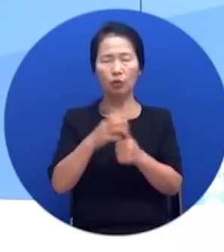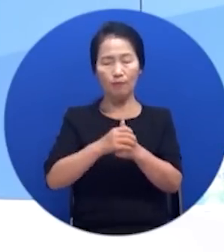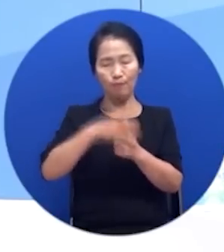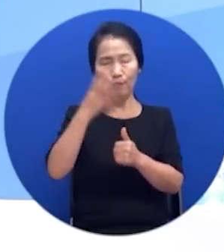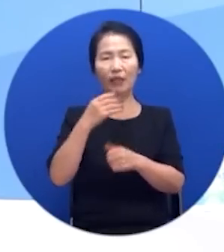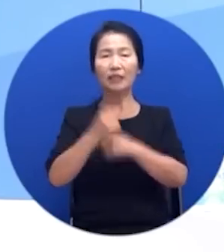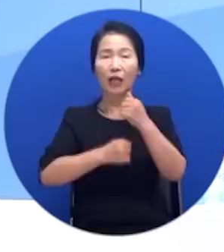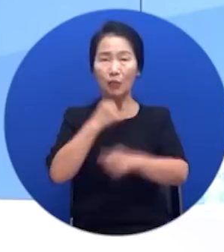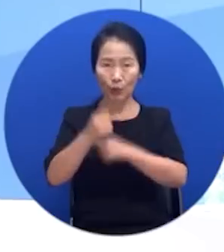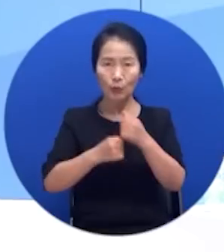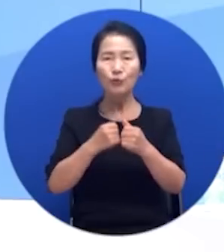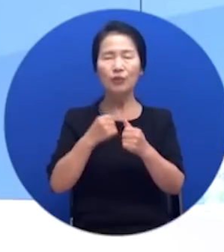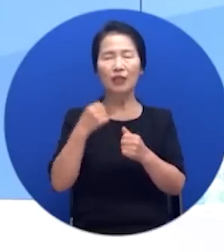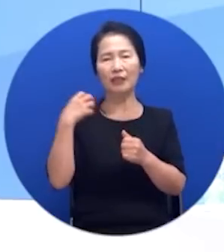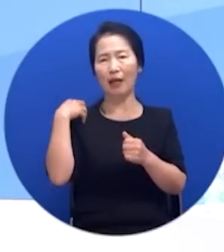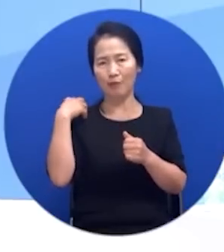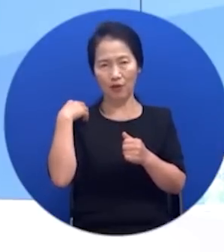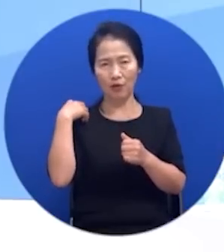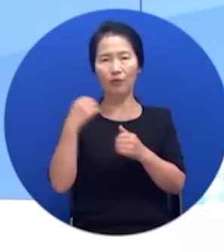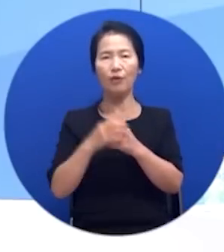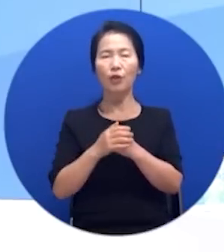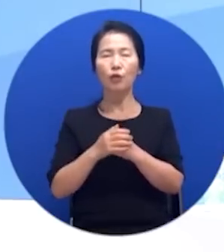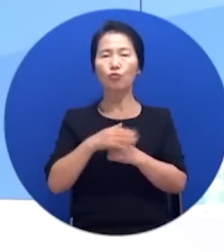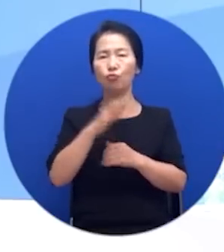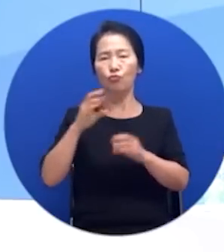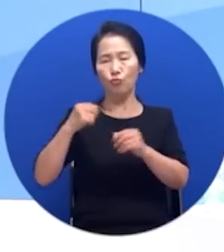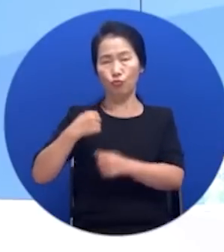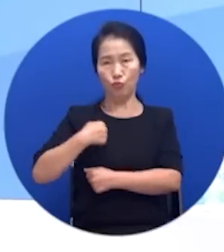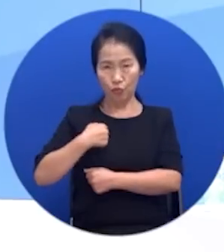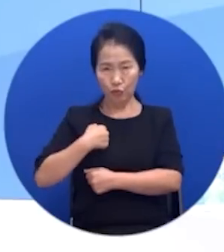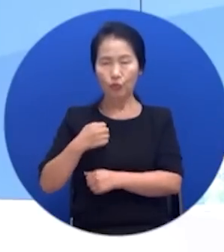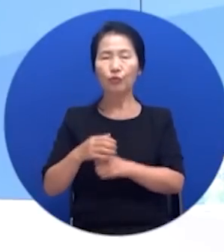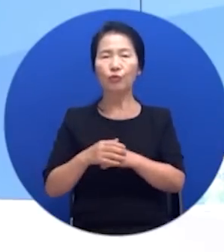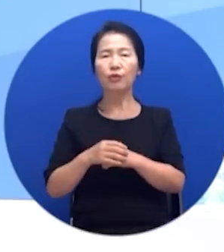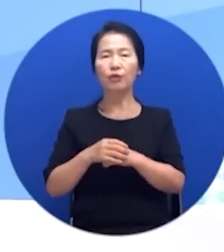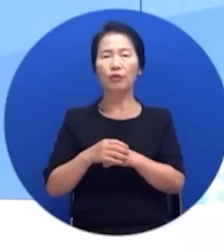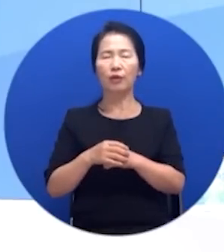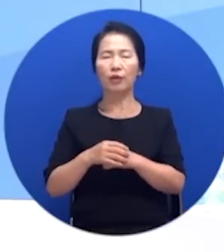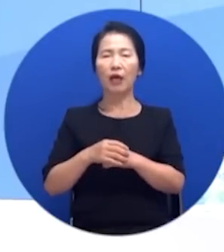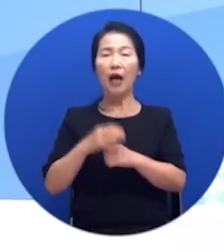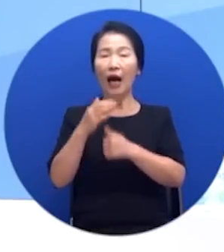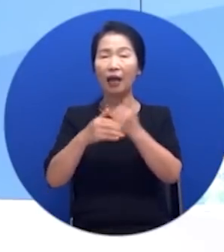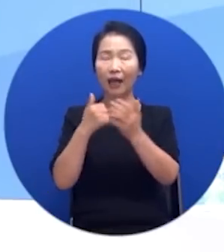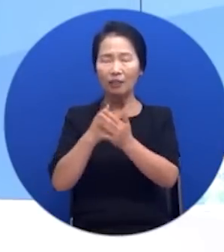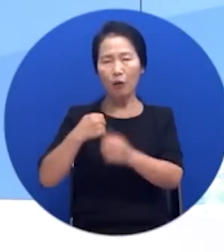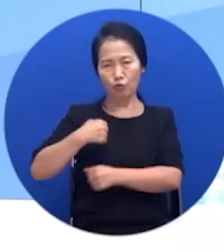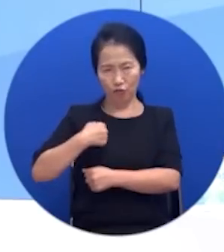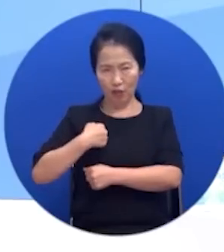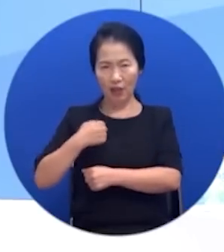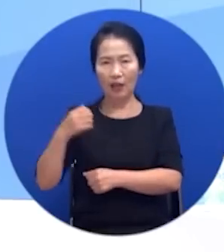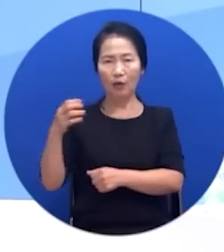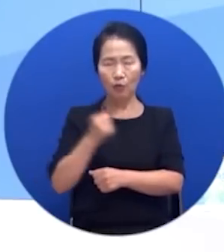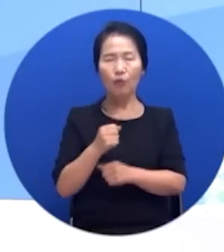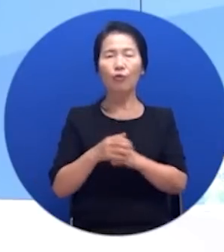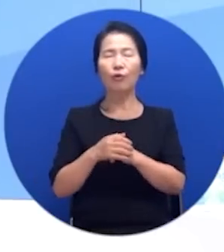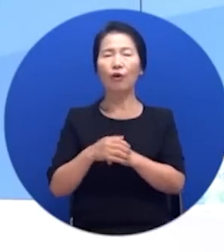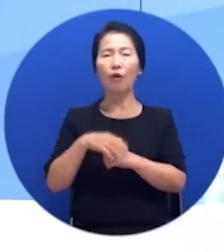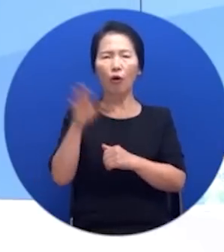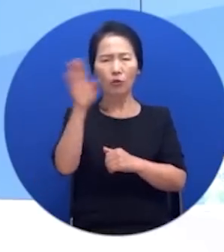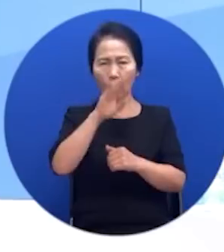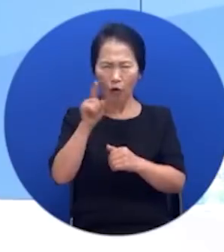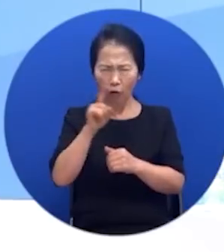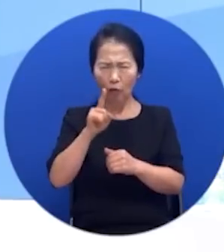만드는 숭고한 사명을 수행하는 우리 국군이 마하나임 하나님의 군대로 어떠한 적과 싸우서도